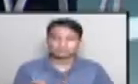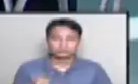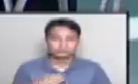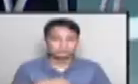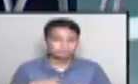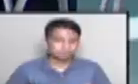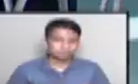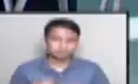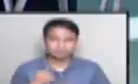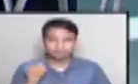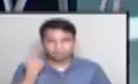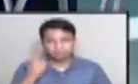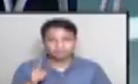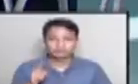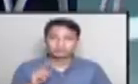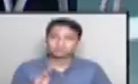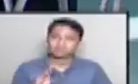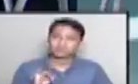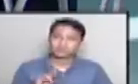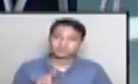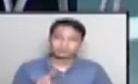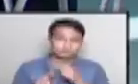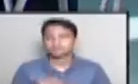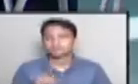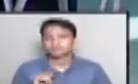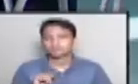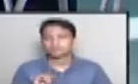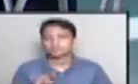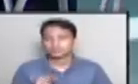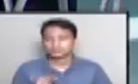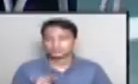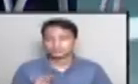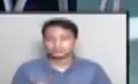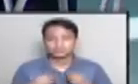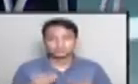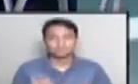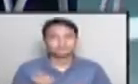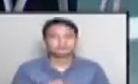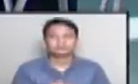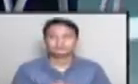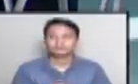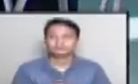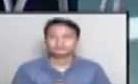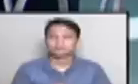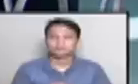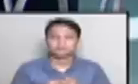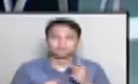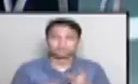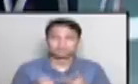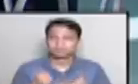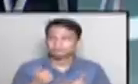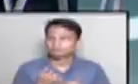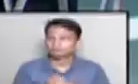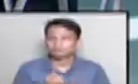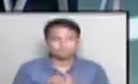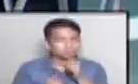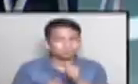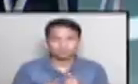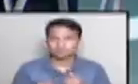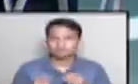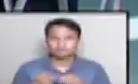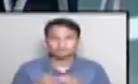kinakaltas para sa BAR na hindi naman pupunta sa BAR dahil wala kayong TIN. Tapos yung sweldo niyo ibibigay. Yes. Tapos number three, hindi kayo